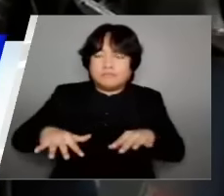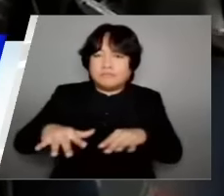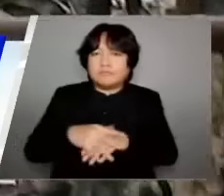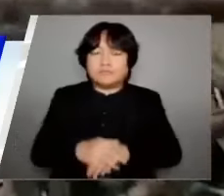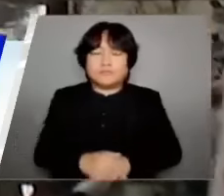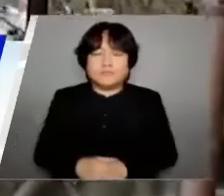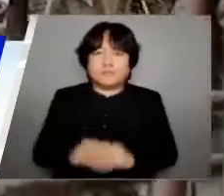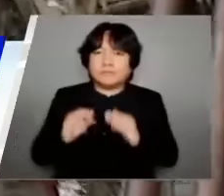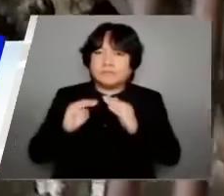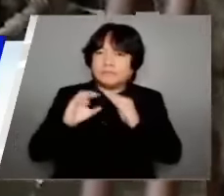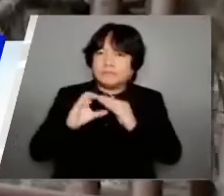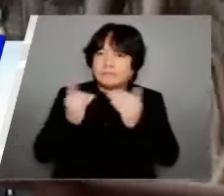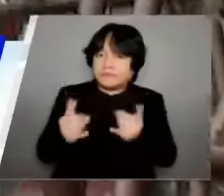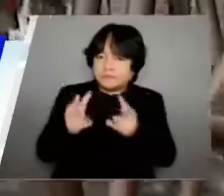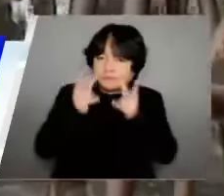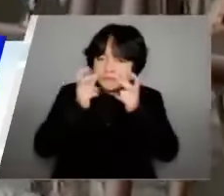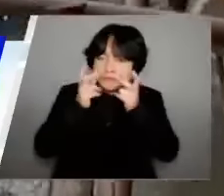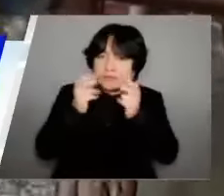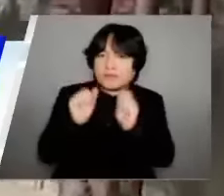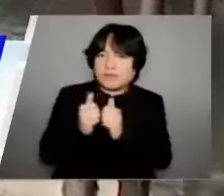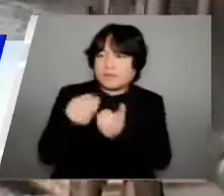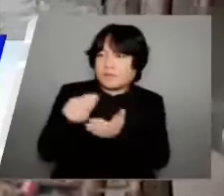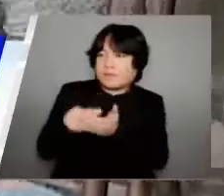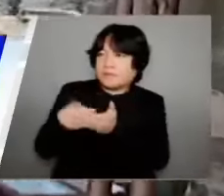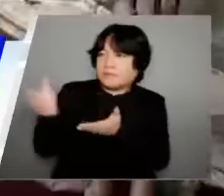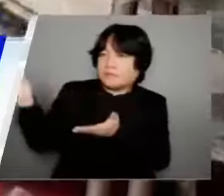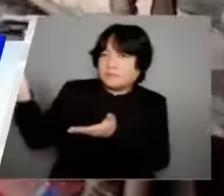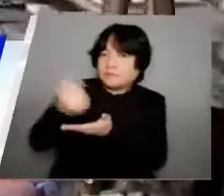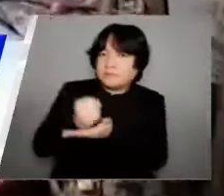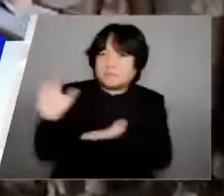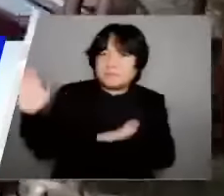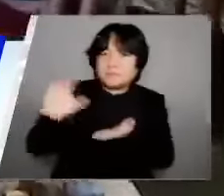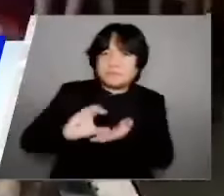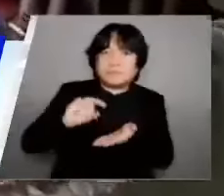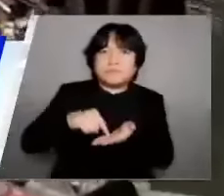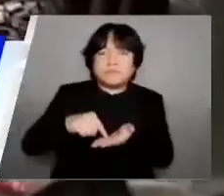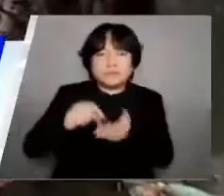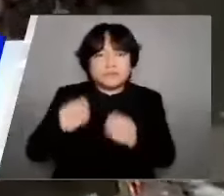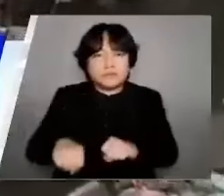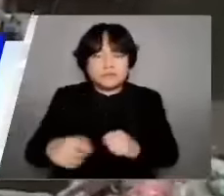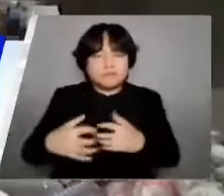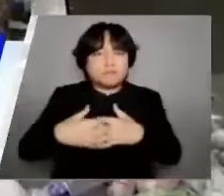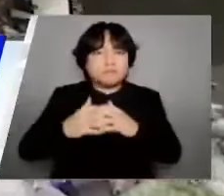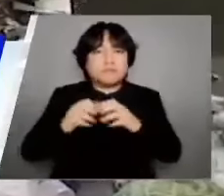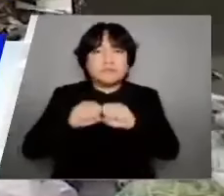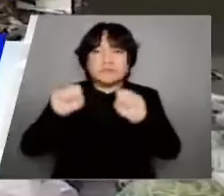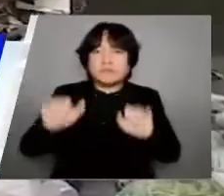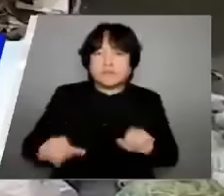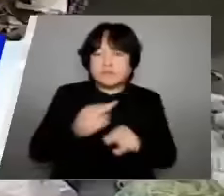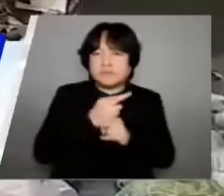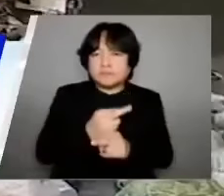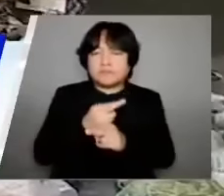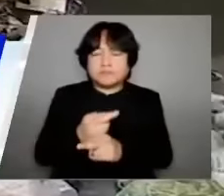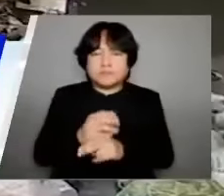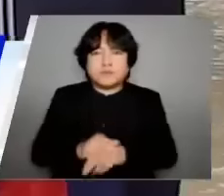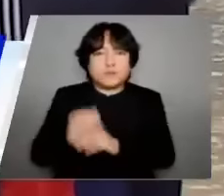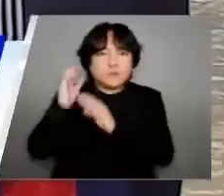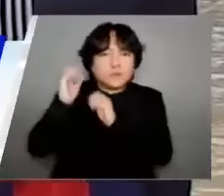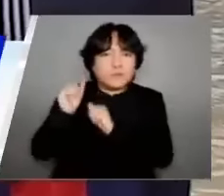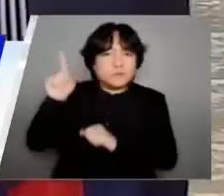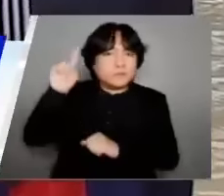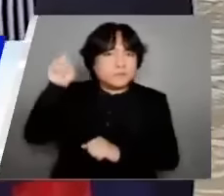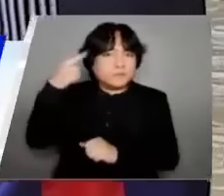programa para mapondohan ang pagpapagawa ng mga pumping station. At sila'y umaasang aalalayan din sila ng national government.